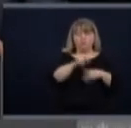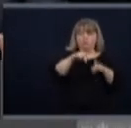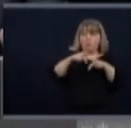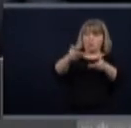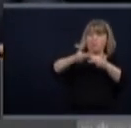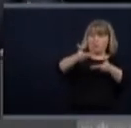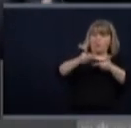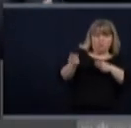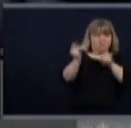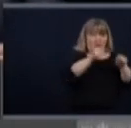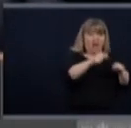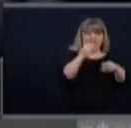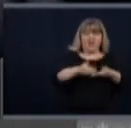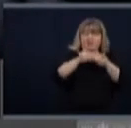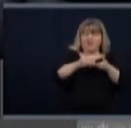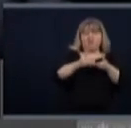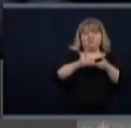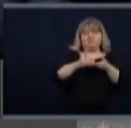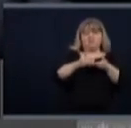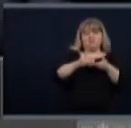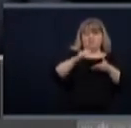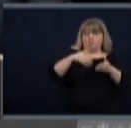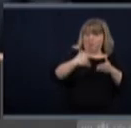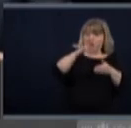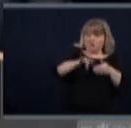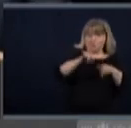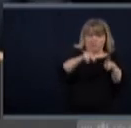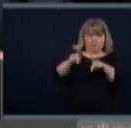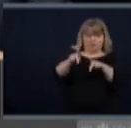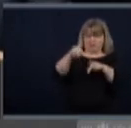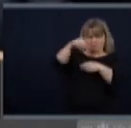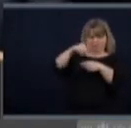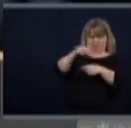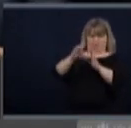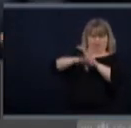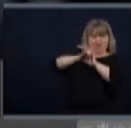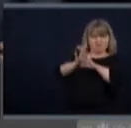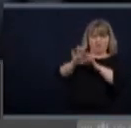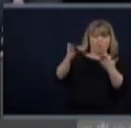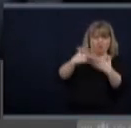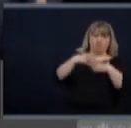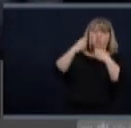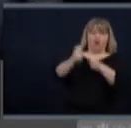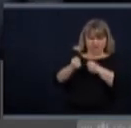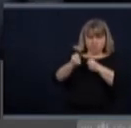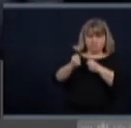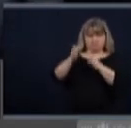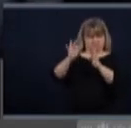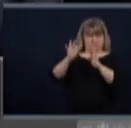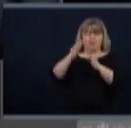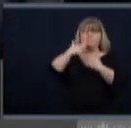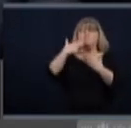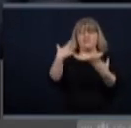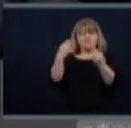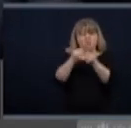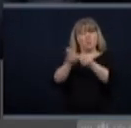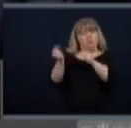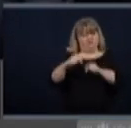là, qui ont le courage, parce que ça prend un certain courage de venir travailler dans nos CHSLD. Merci, merci,